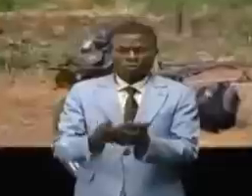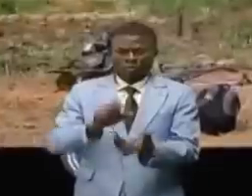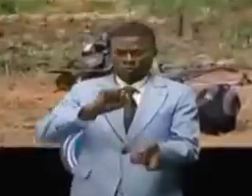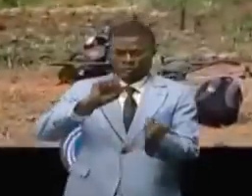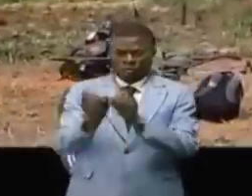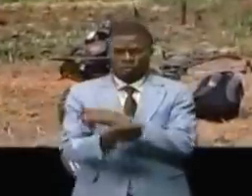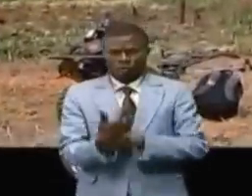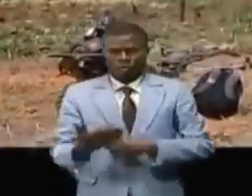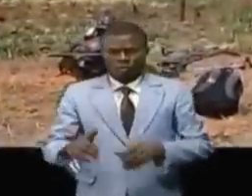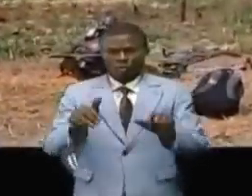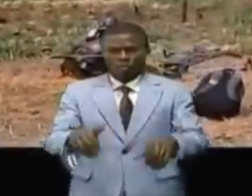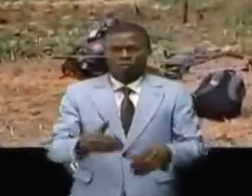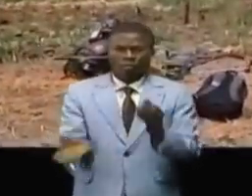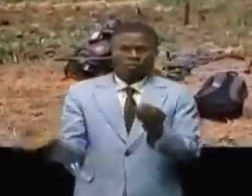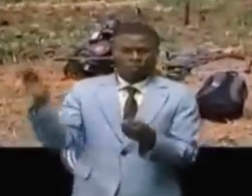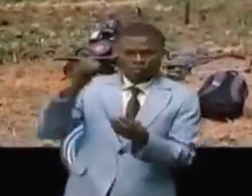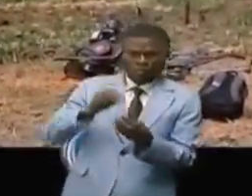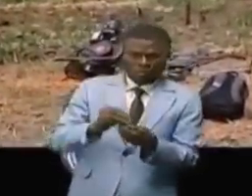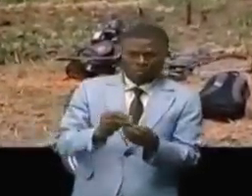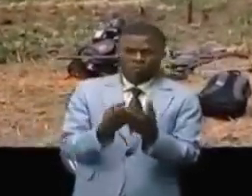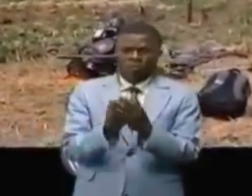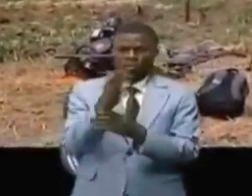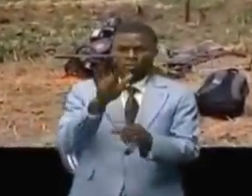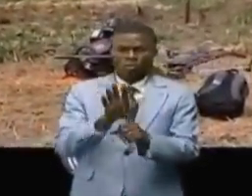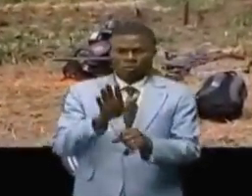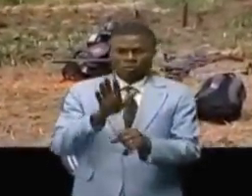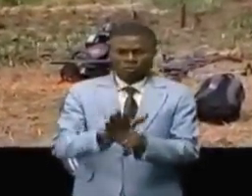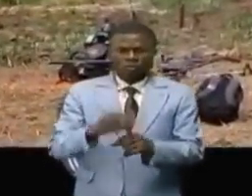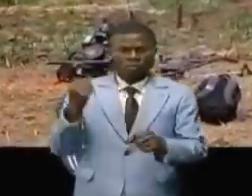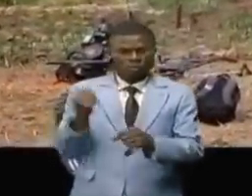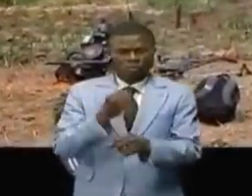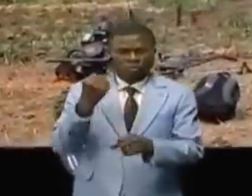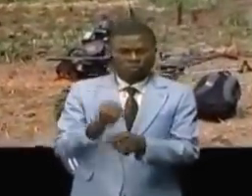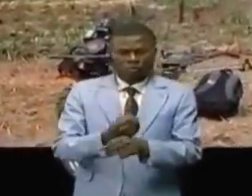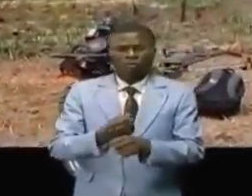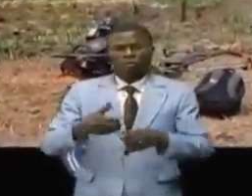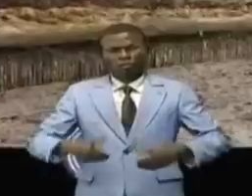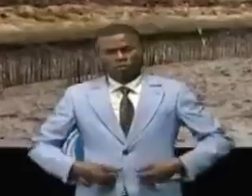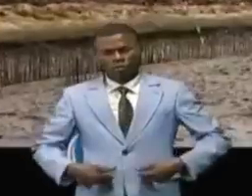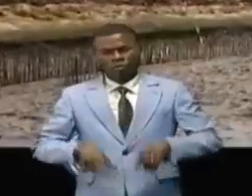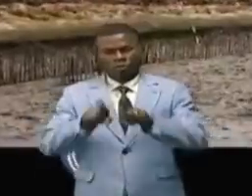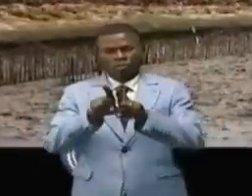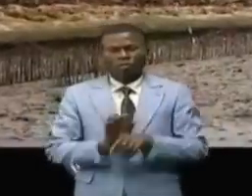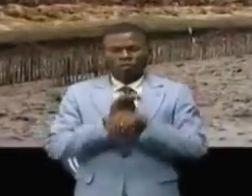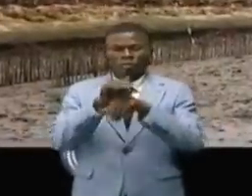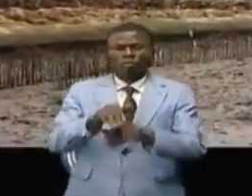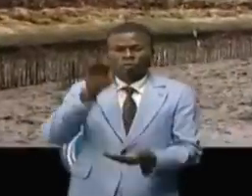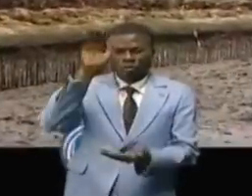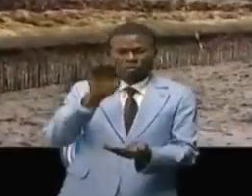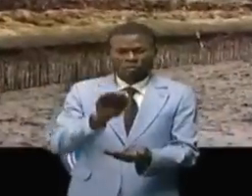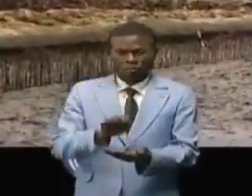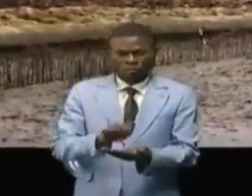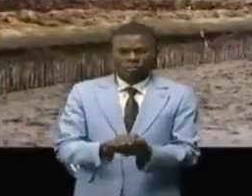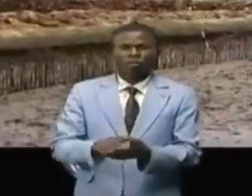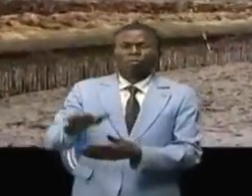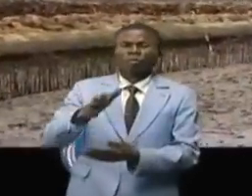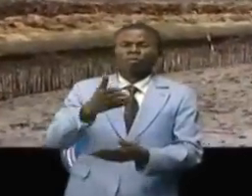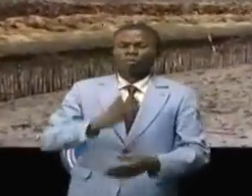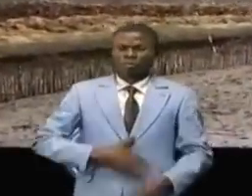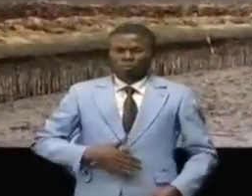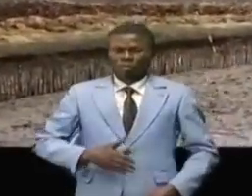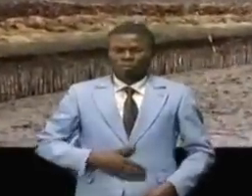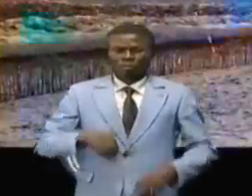agricole en augmentant la production générée des emplois ainsi que contribuer à la réduction de l'insécurité alimentaire